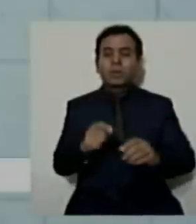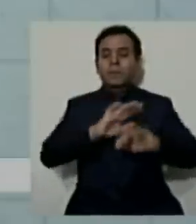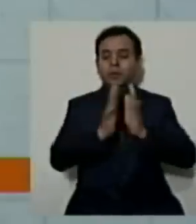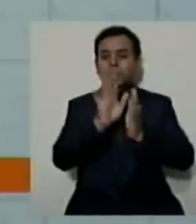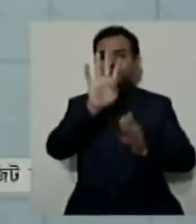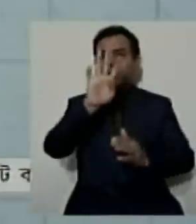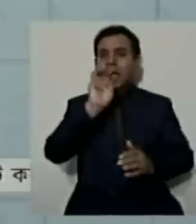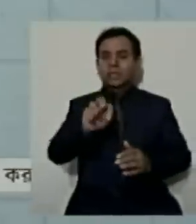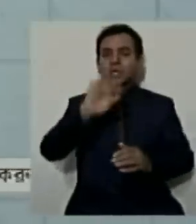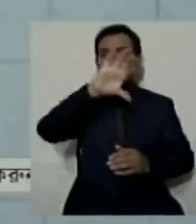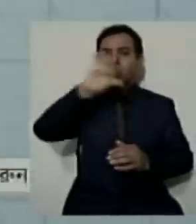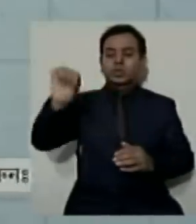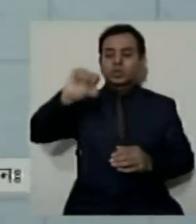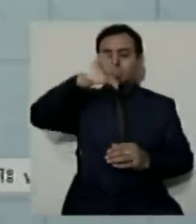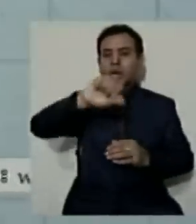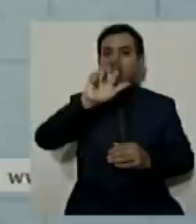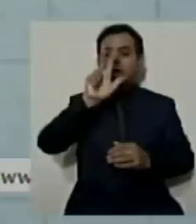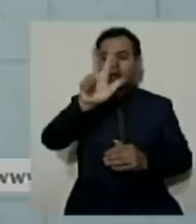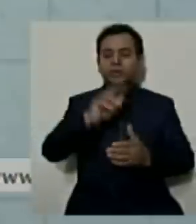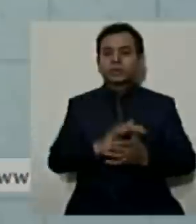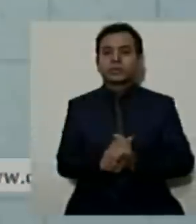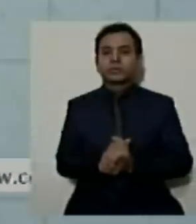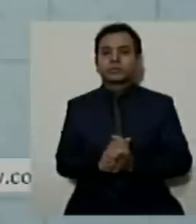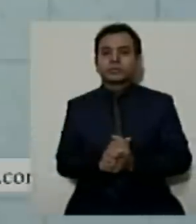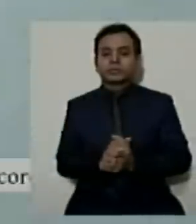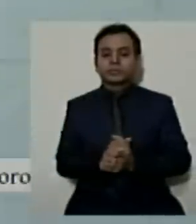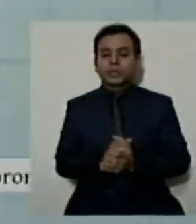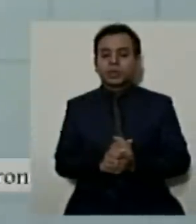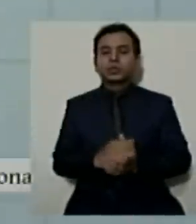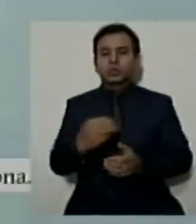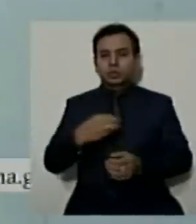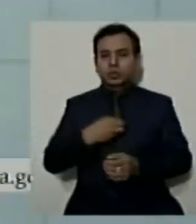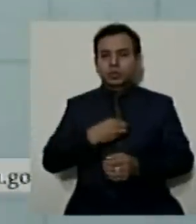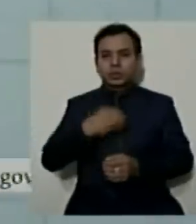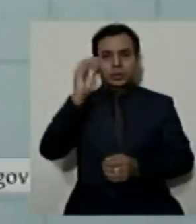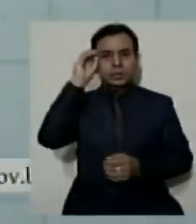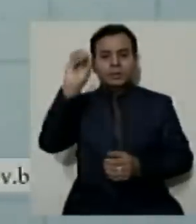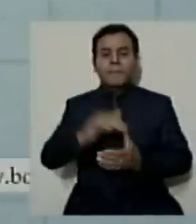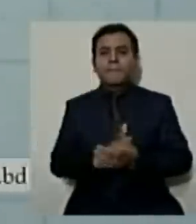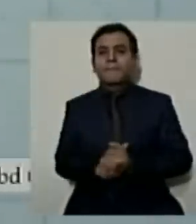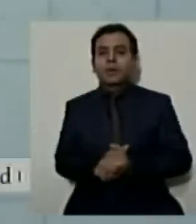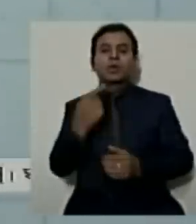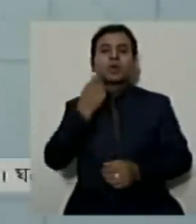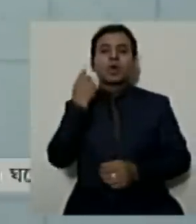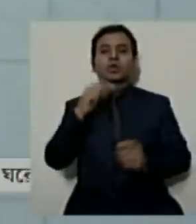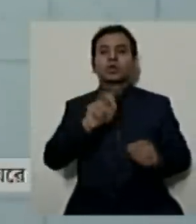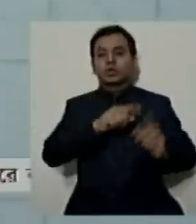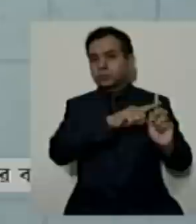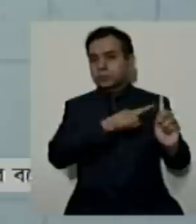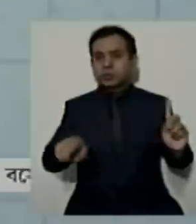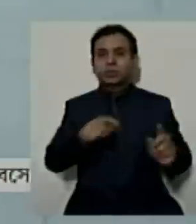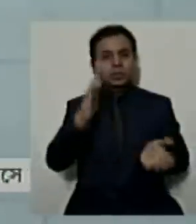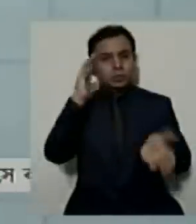দুঃখের সাথে জানাই আমাদের গত 24 ঘন্টায় মৃত্যুবরণ করেছে 9 জন